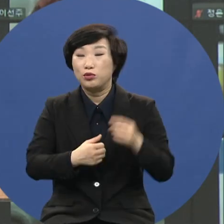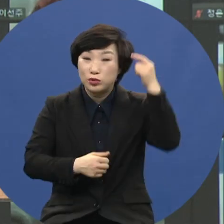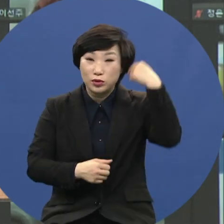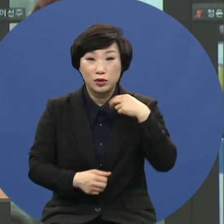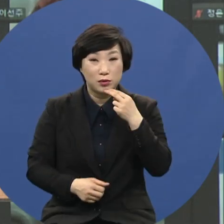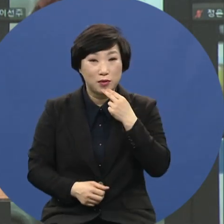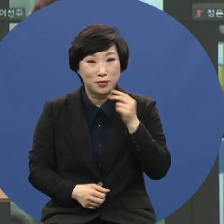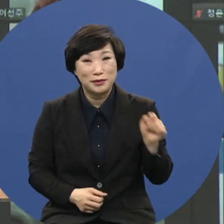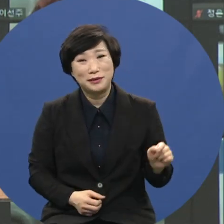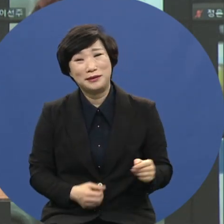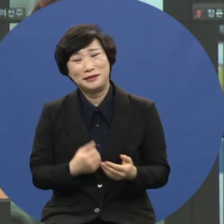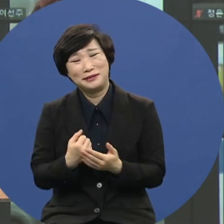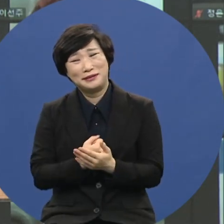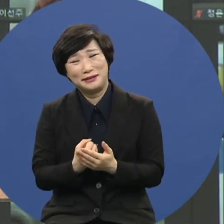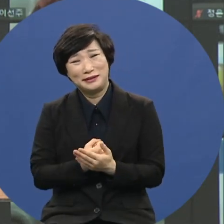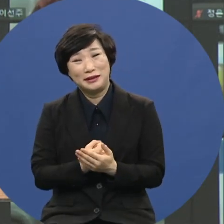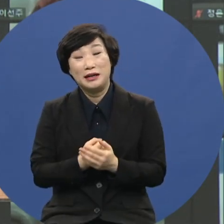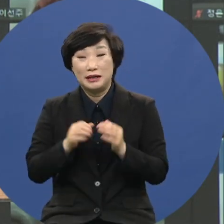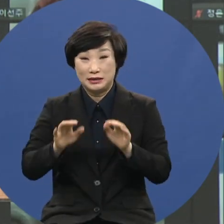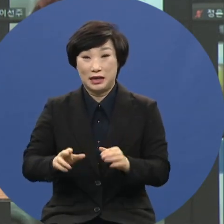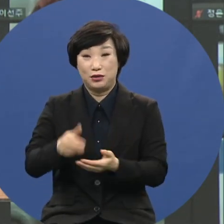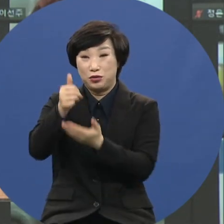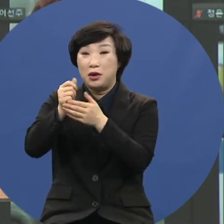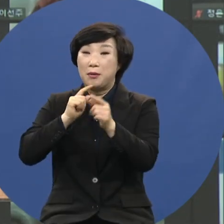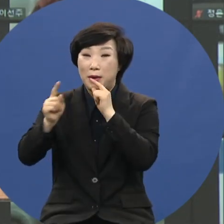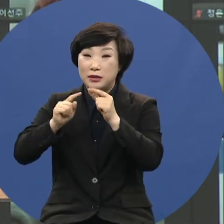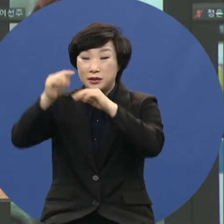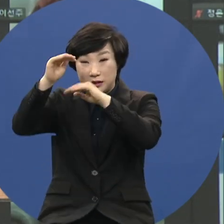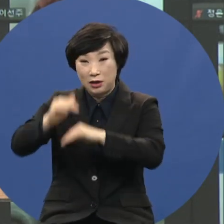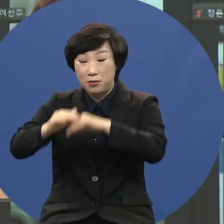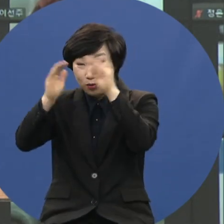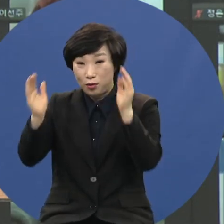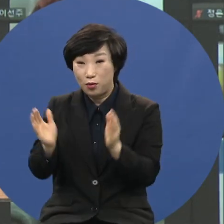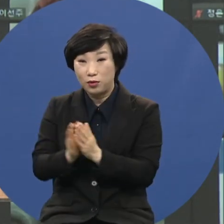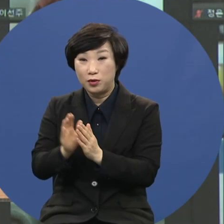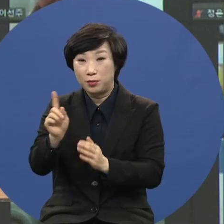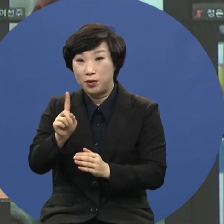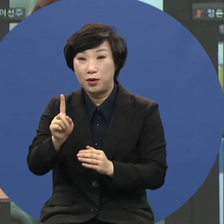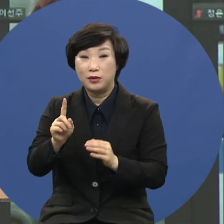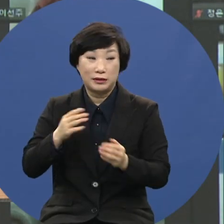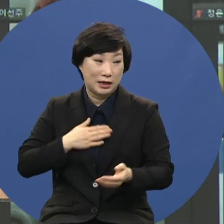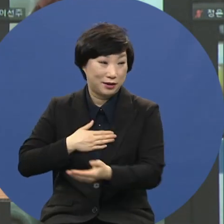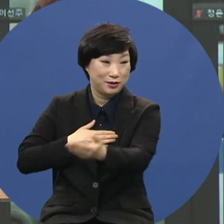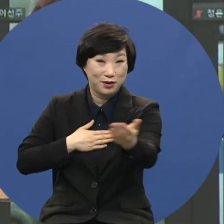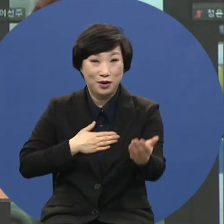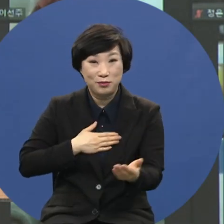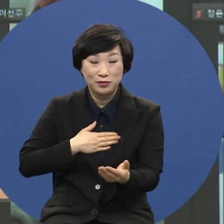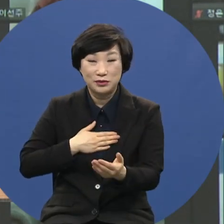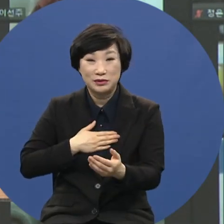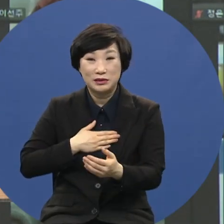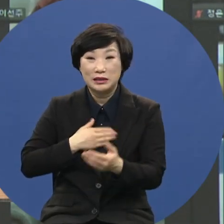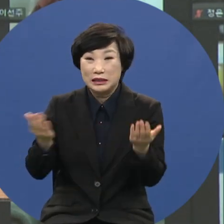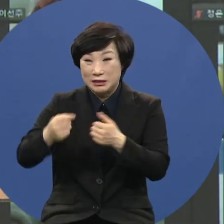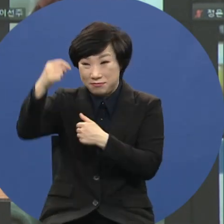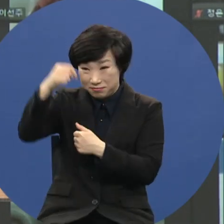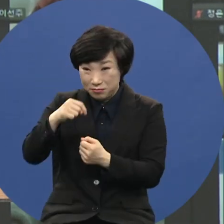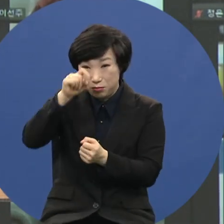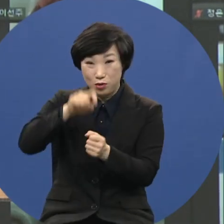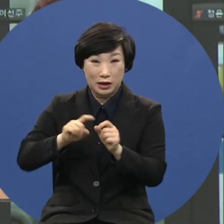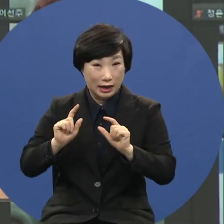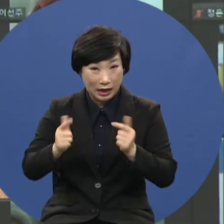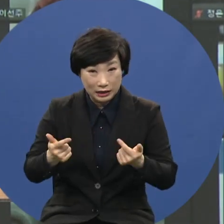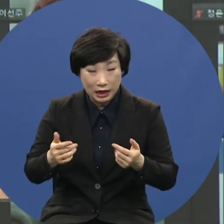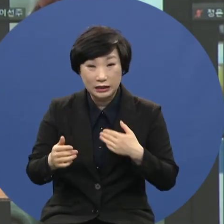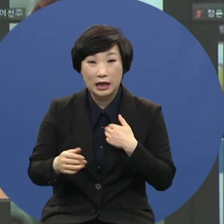느껴. 주님이 말씀하시는 모든 말씀은 여러분들을 부려먹으려면 아니라